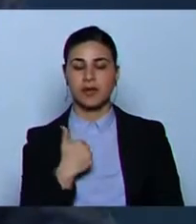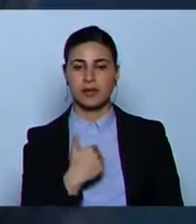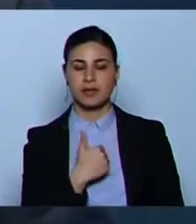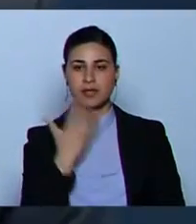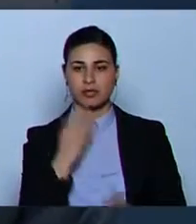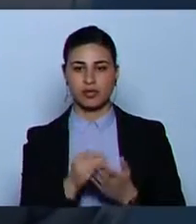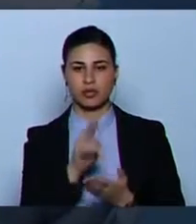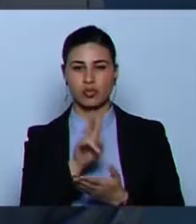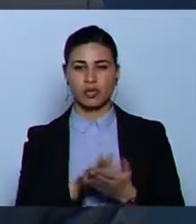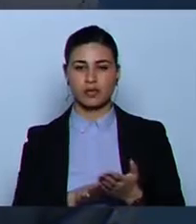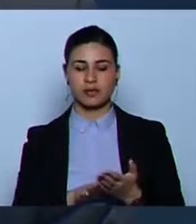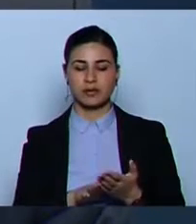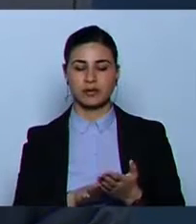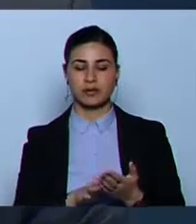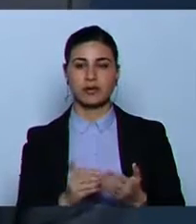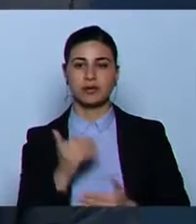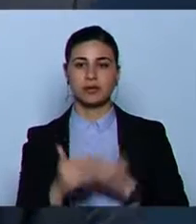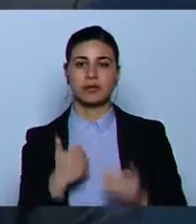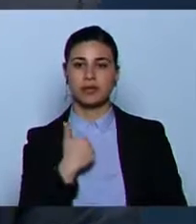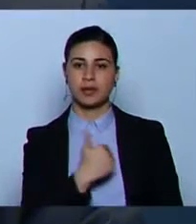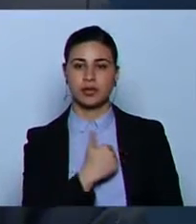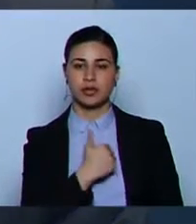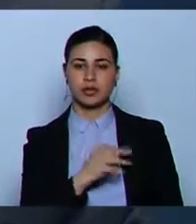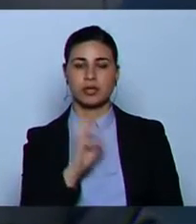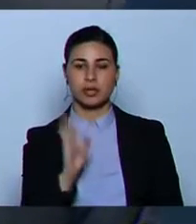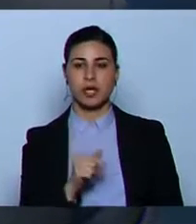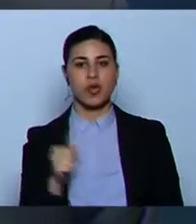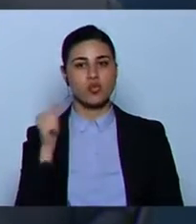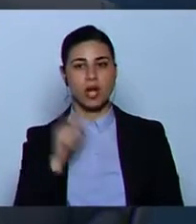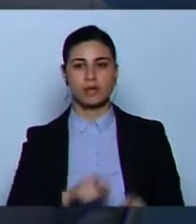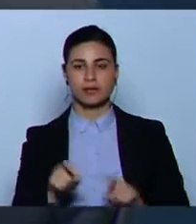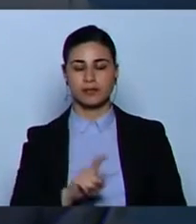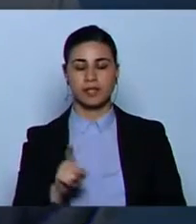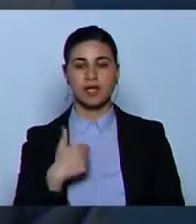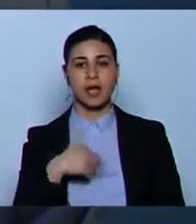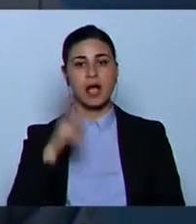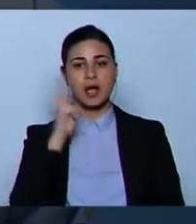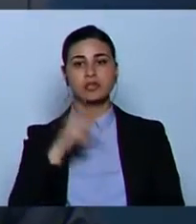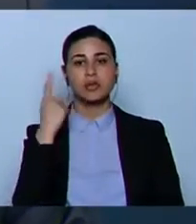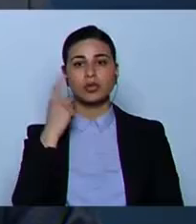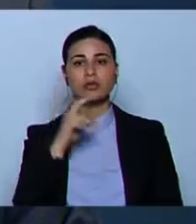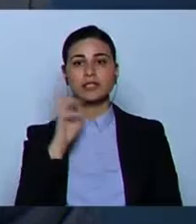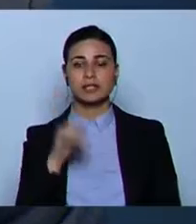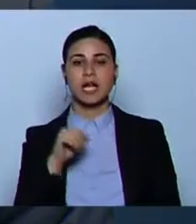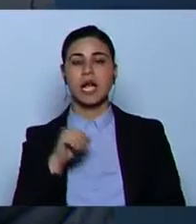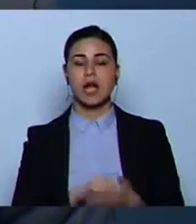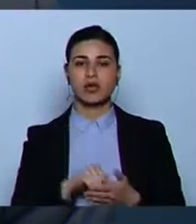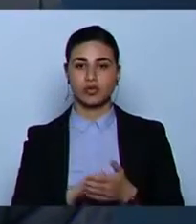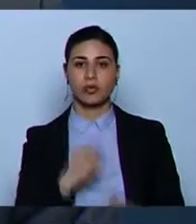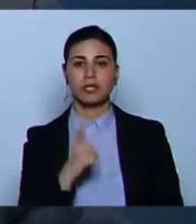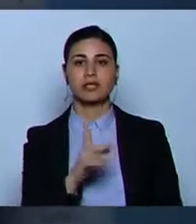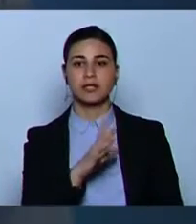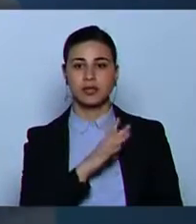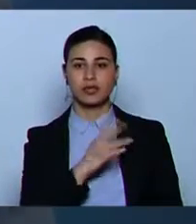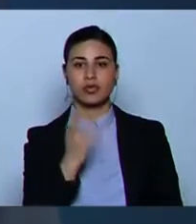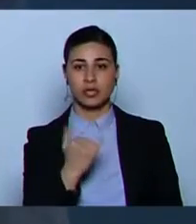ჩვენ წინ უნდა გადაგვედგა ნაბიჯი და არა უკან. ჩვენ არ ვიცით მოტივაცია და არგუმენტი, ერთადერთი არგუმენტი რაც იყო ეს. აი